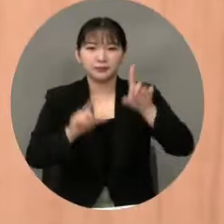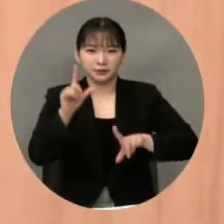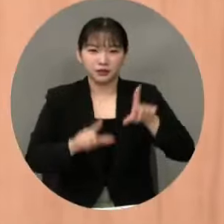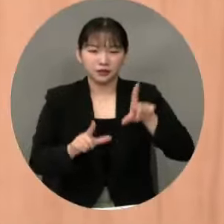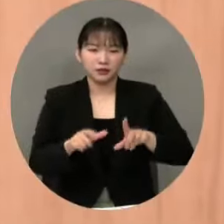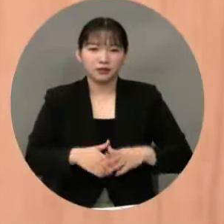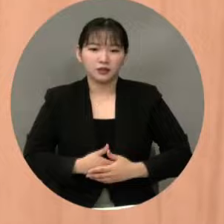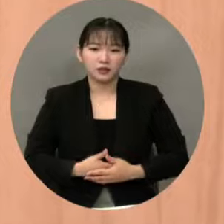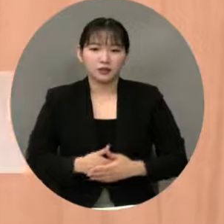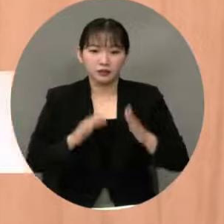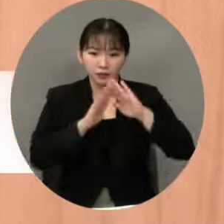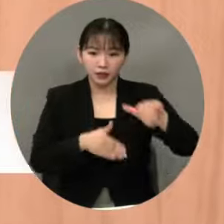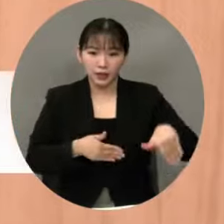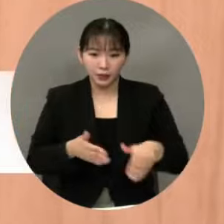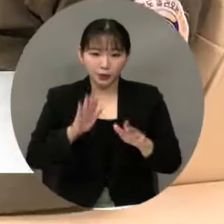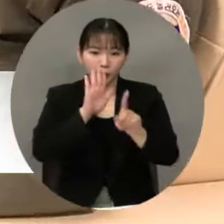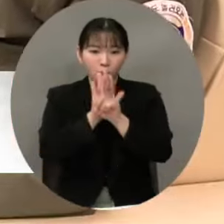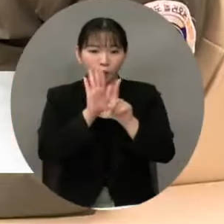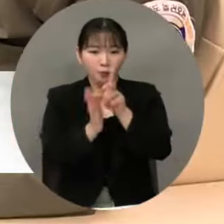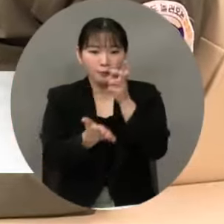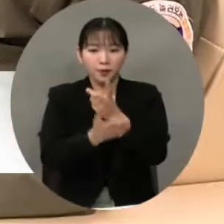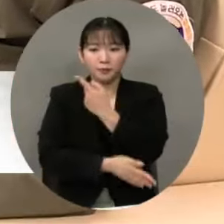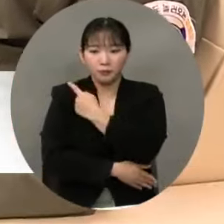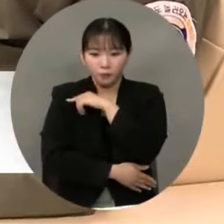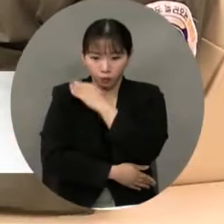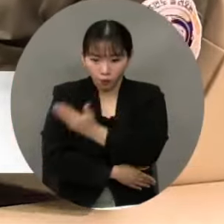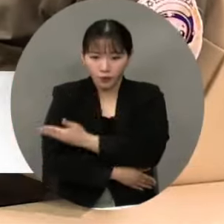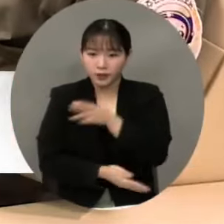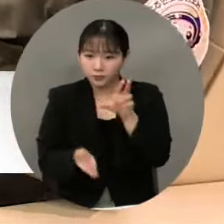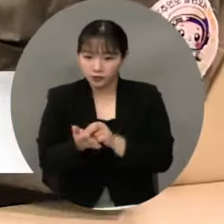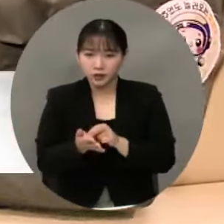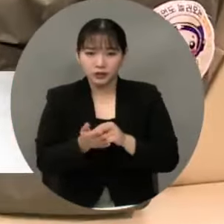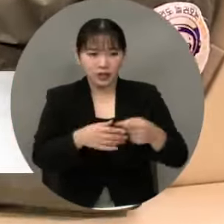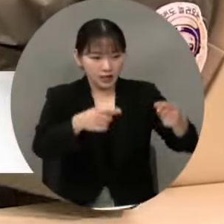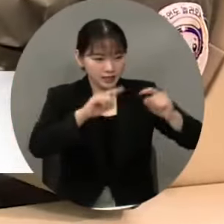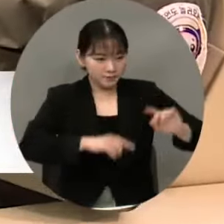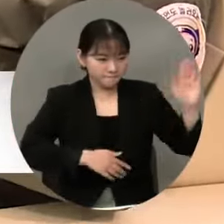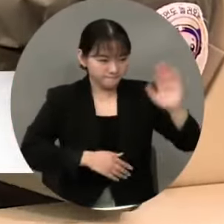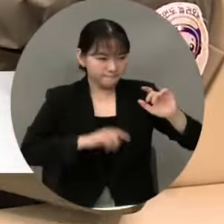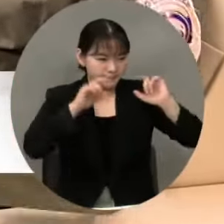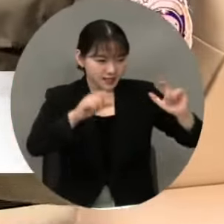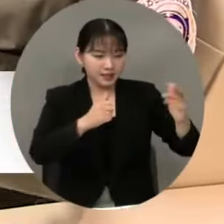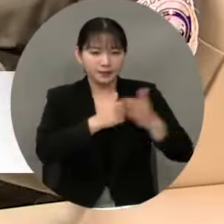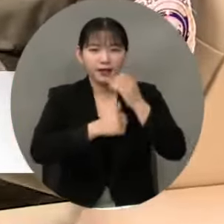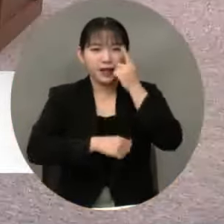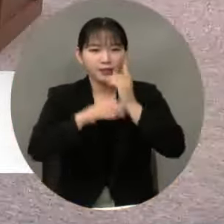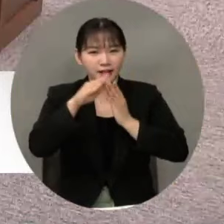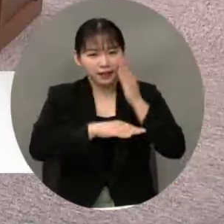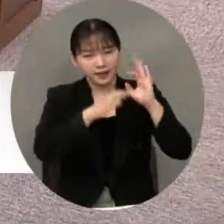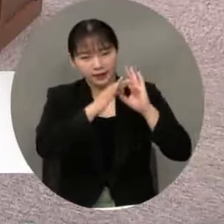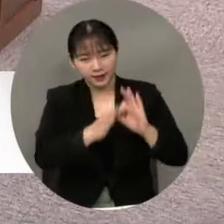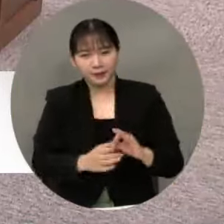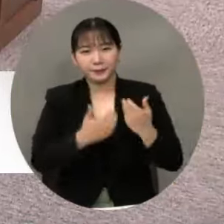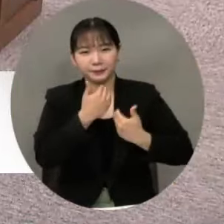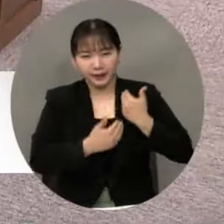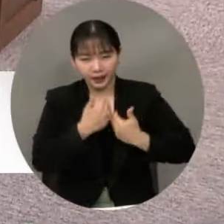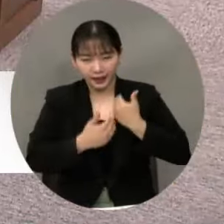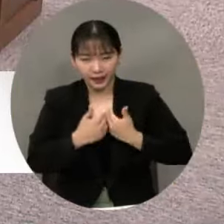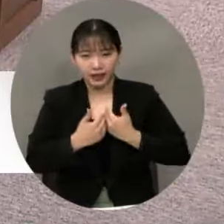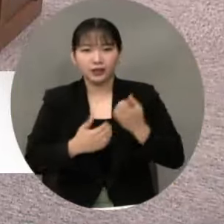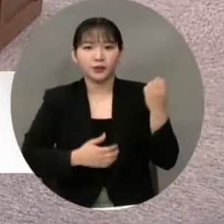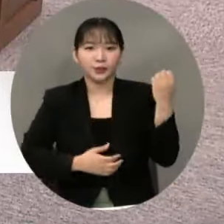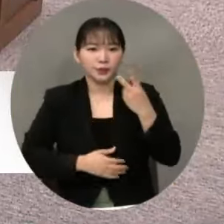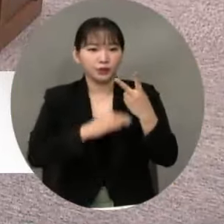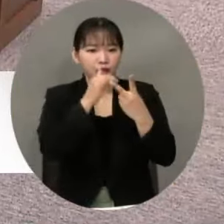되어버렸습니다. 전남도의 공모 법적 권한 문제와 공모 불참 선언 등으로 한 달여 넘게 이어진 갈등, 여기에 두